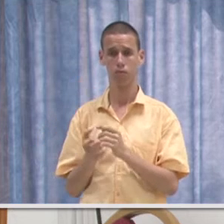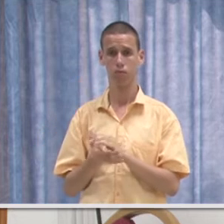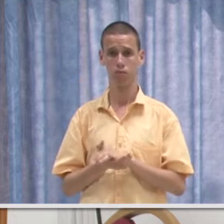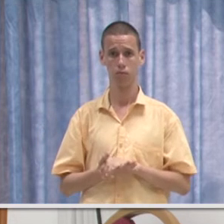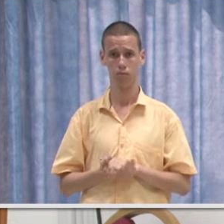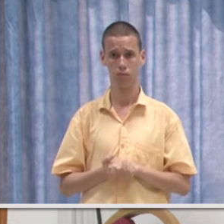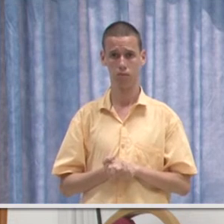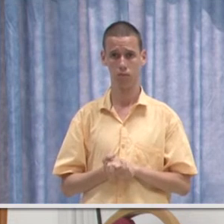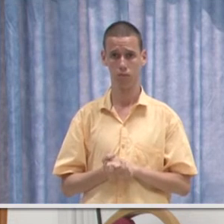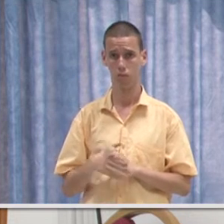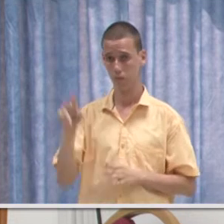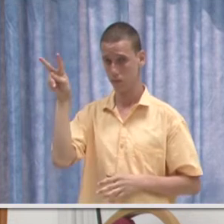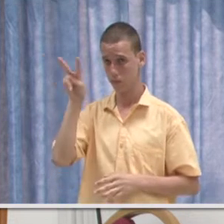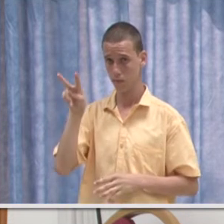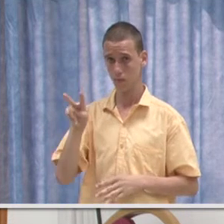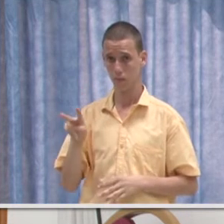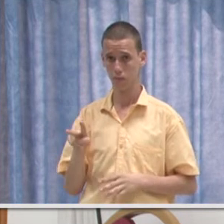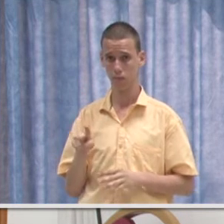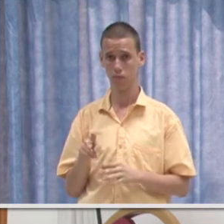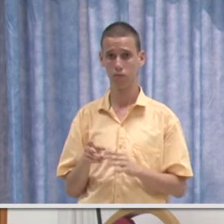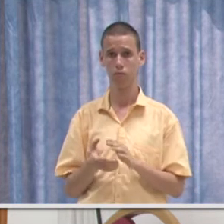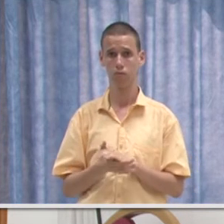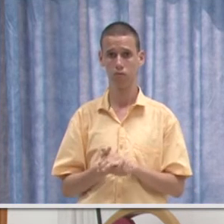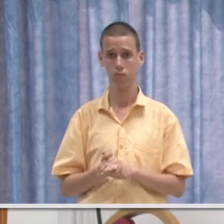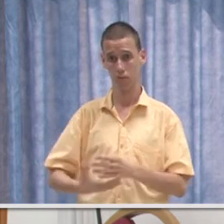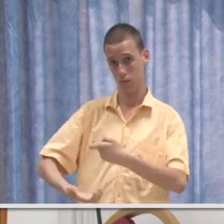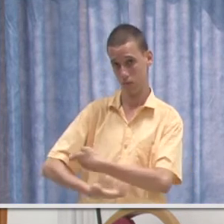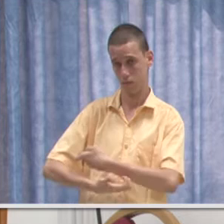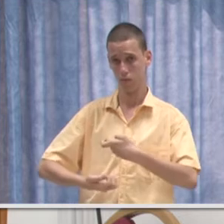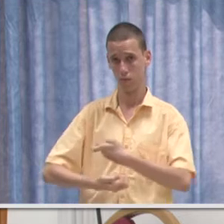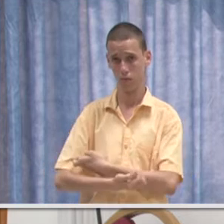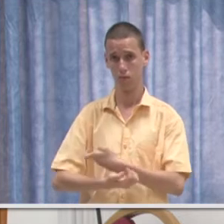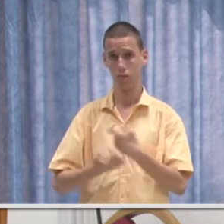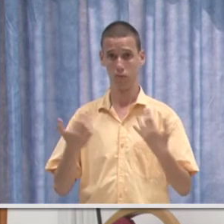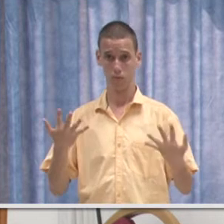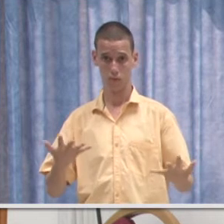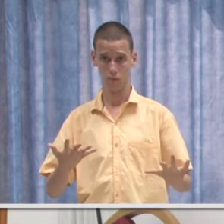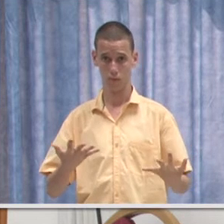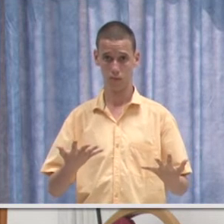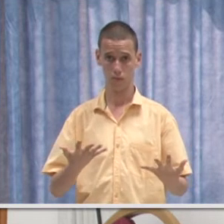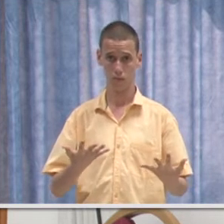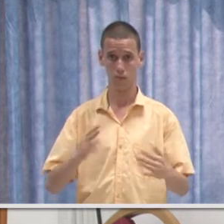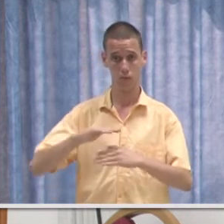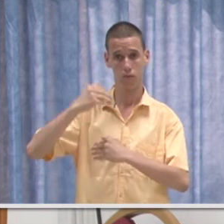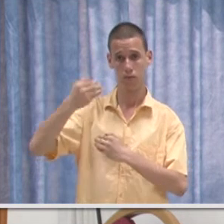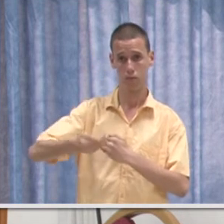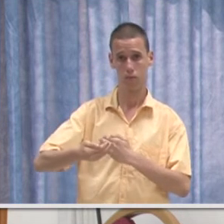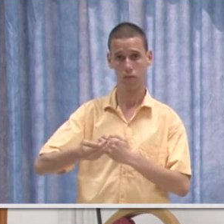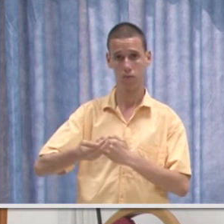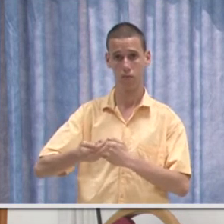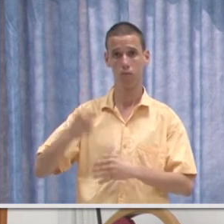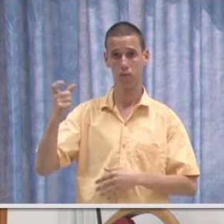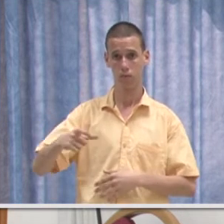Hospital, à cause de bons patients qui font l'opération, pas capable de